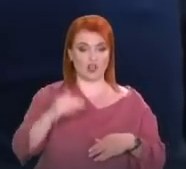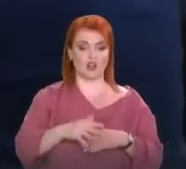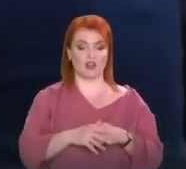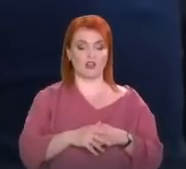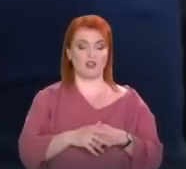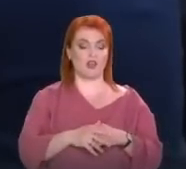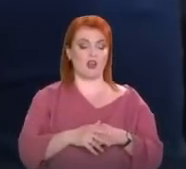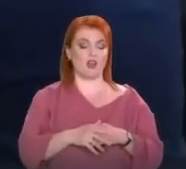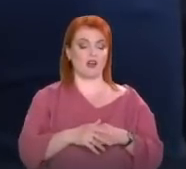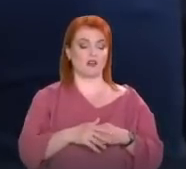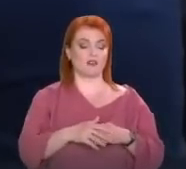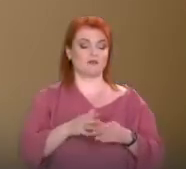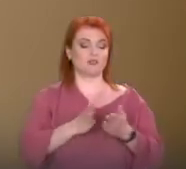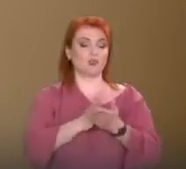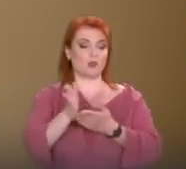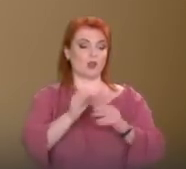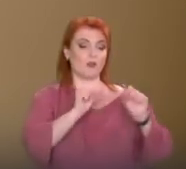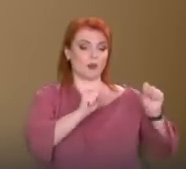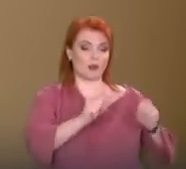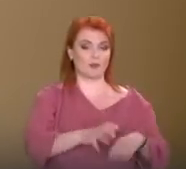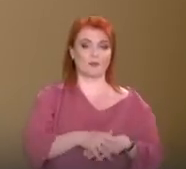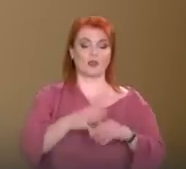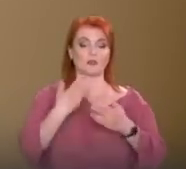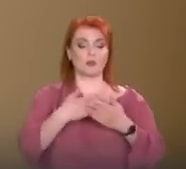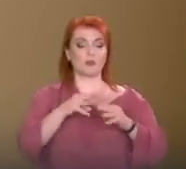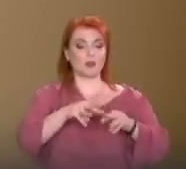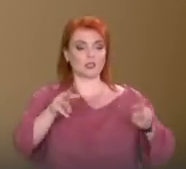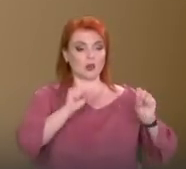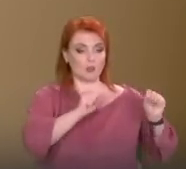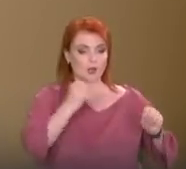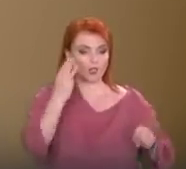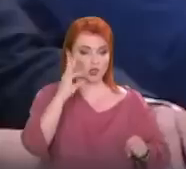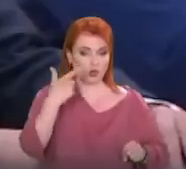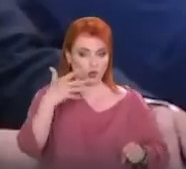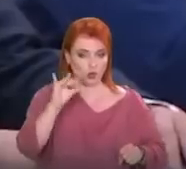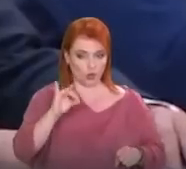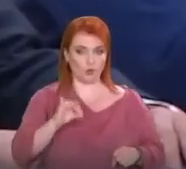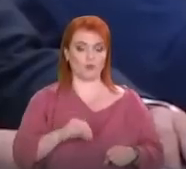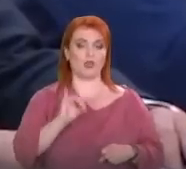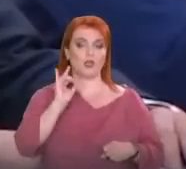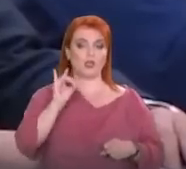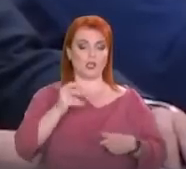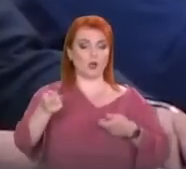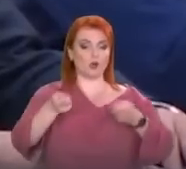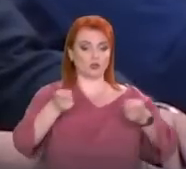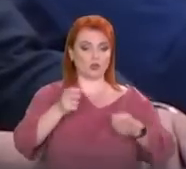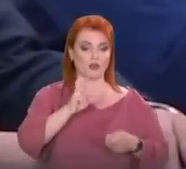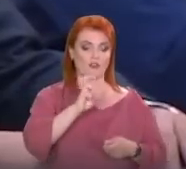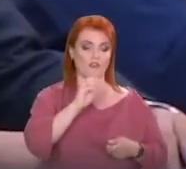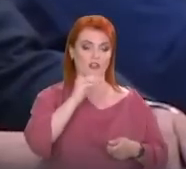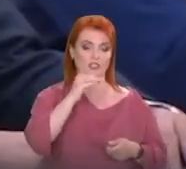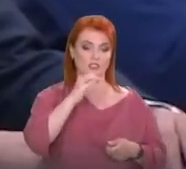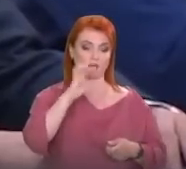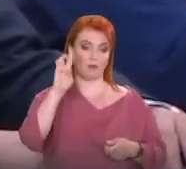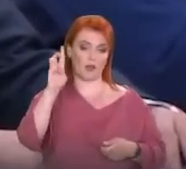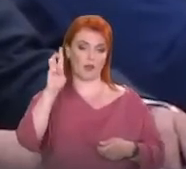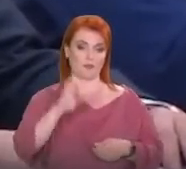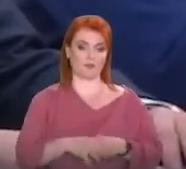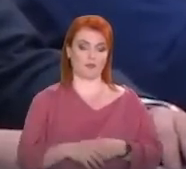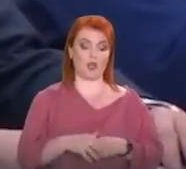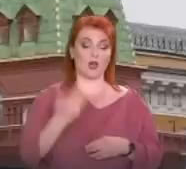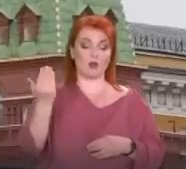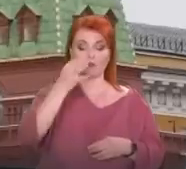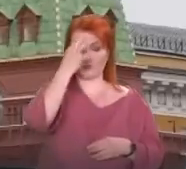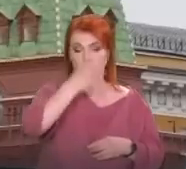ministrul apărării Sergei Shoigu, procurorul șef și conducătorul FSB, cărora, la fel, le-a mulțumit pentru acțiunile coordonate